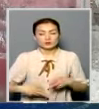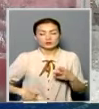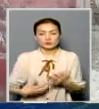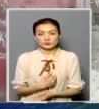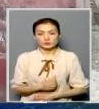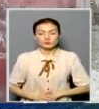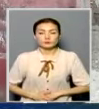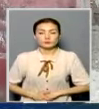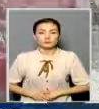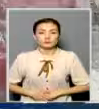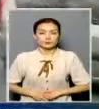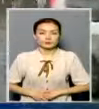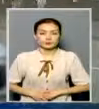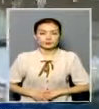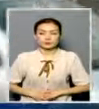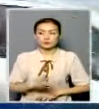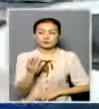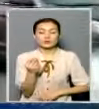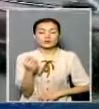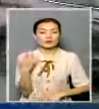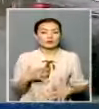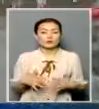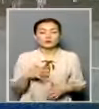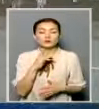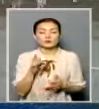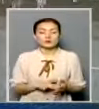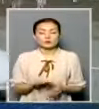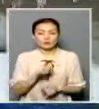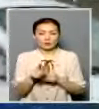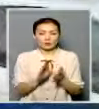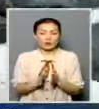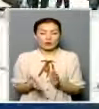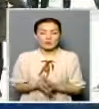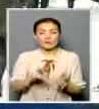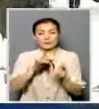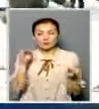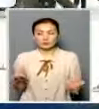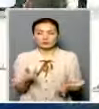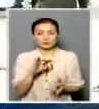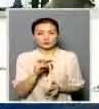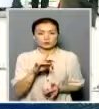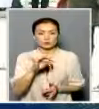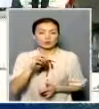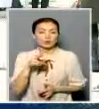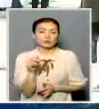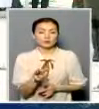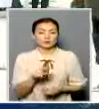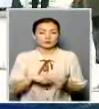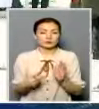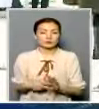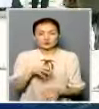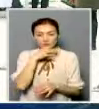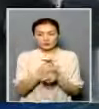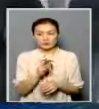свое продолжение. Еще один злободневный для горожан вопрос – состояние моста в микрорайоне Жилгородок. По планам городского